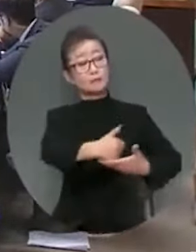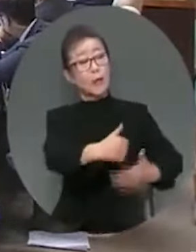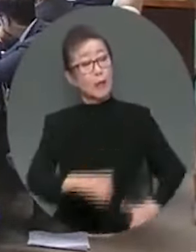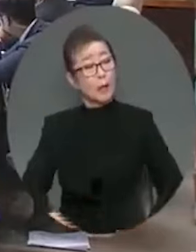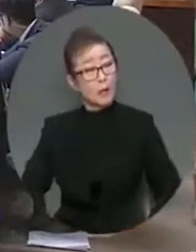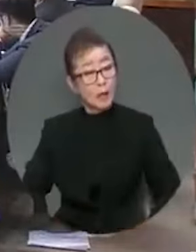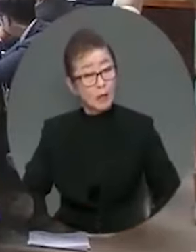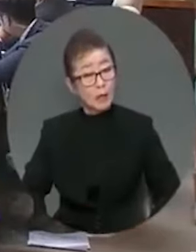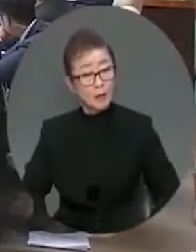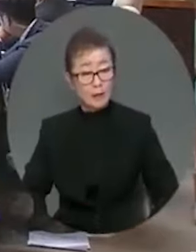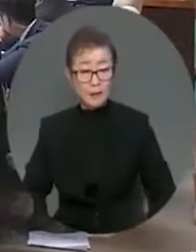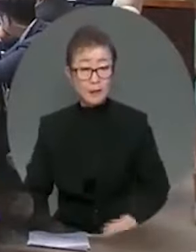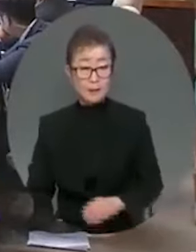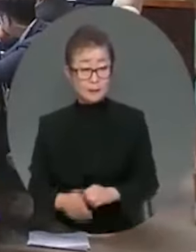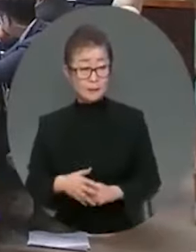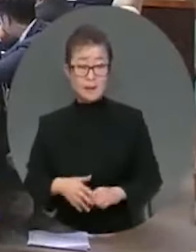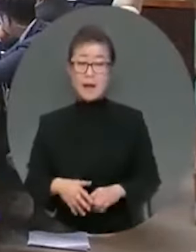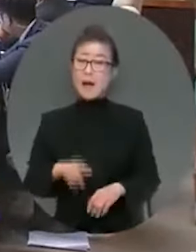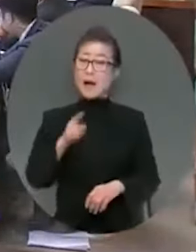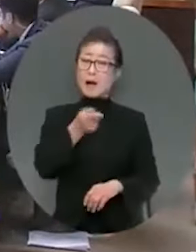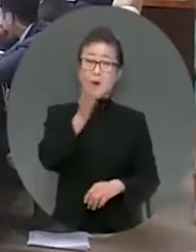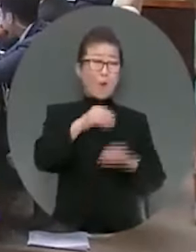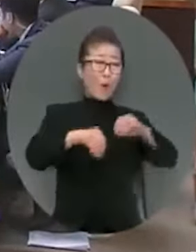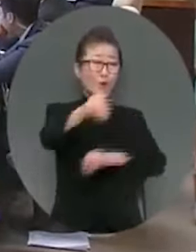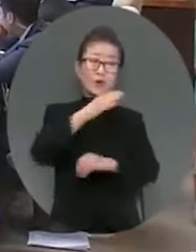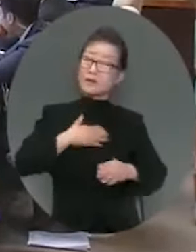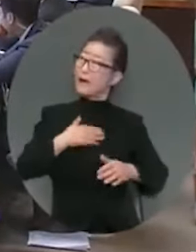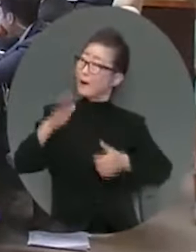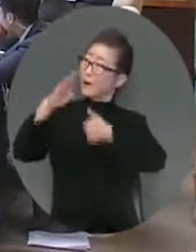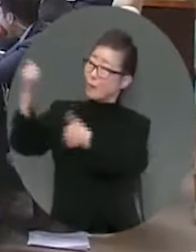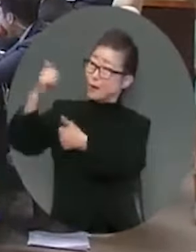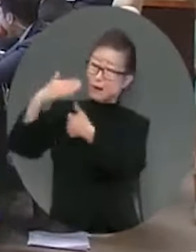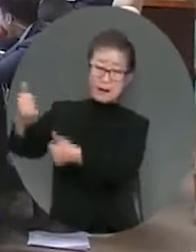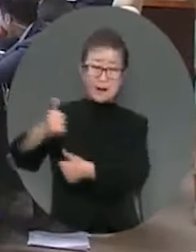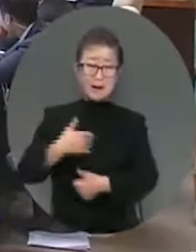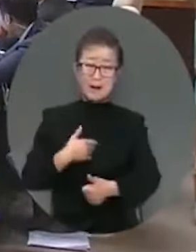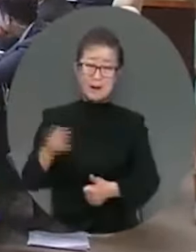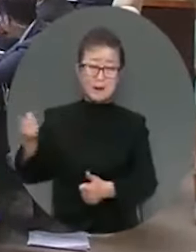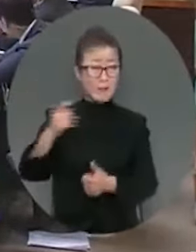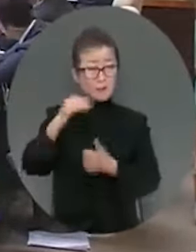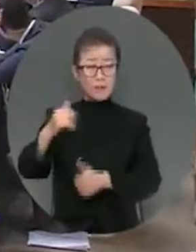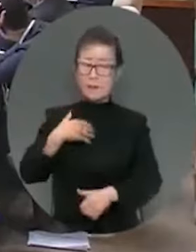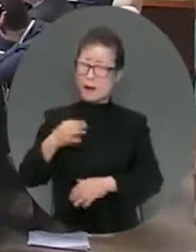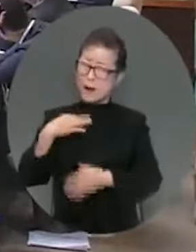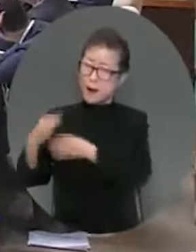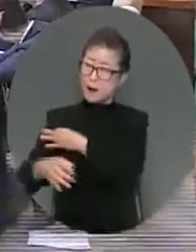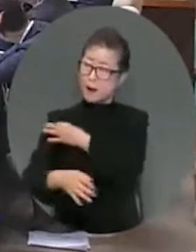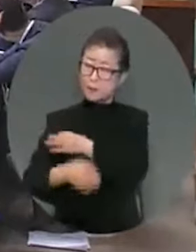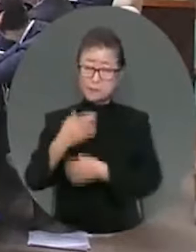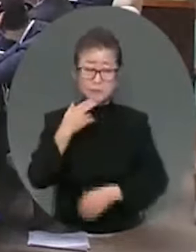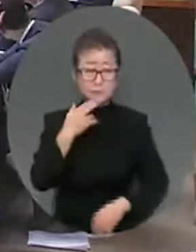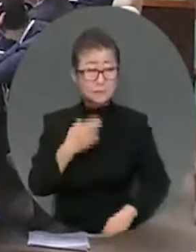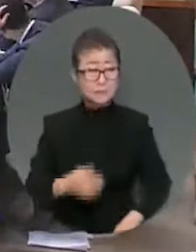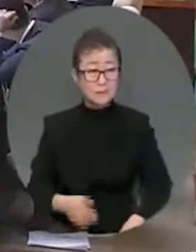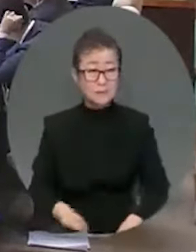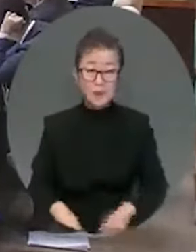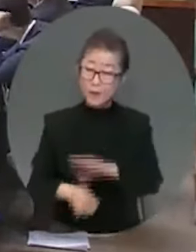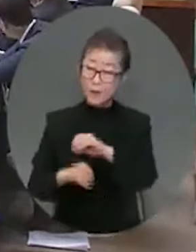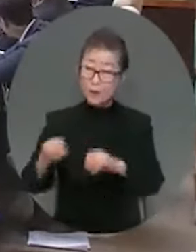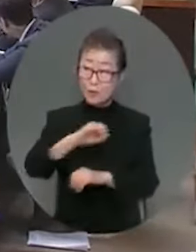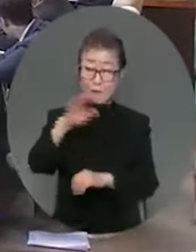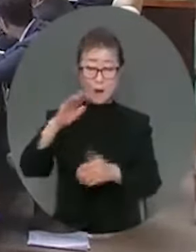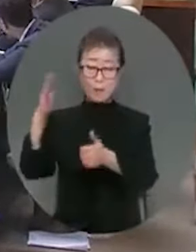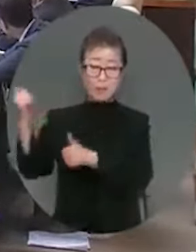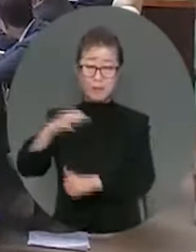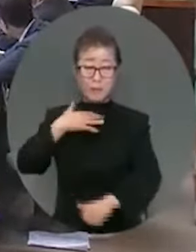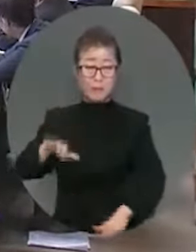사실은 저는 국정원장실에서 한 번쯤 부를 줄 알았습니다. 국정원장은 외부 인사를 잘 안 불러요. 근데